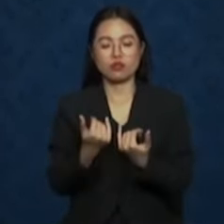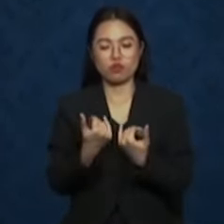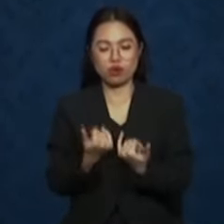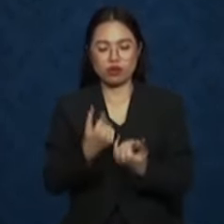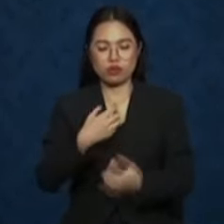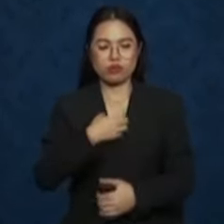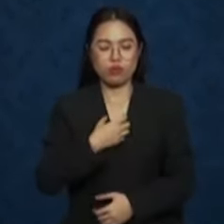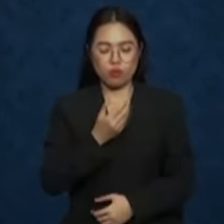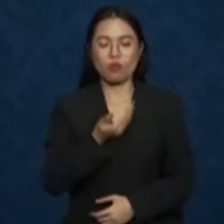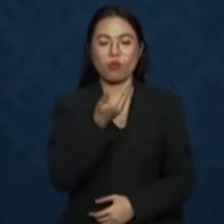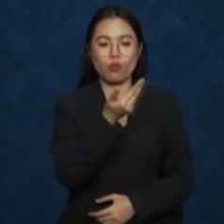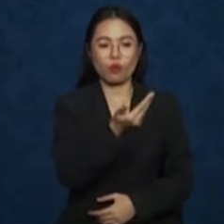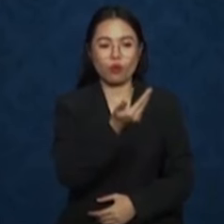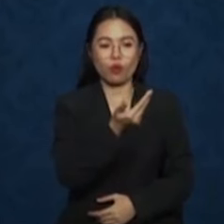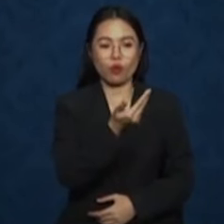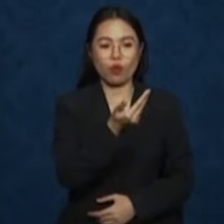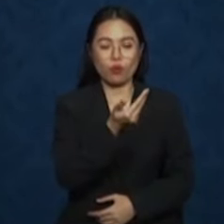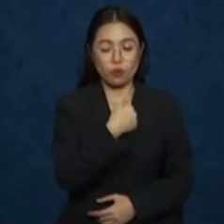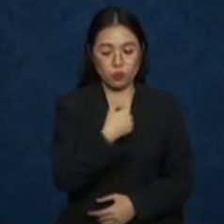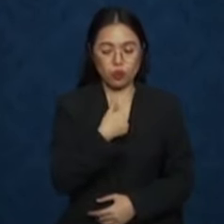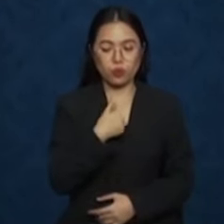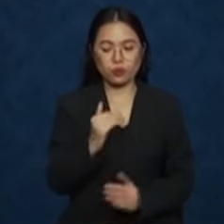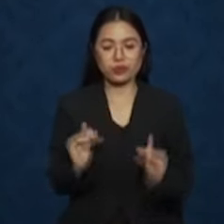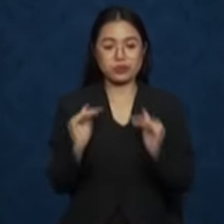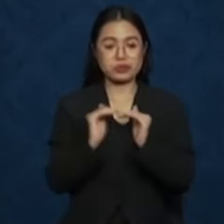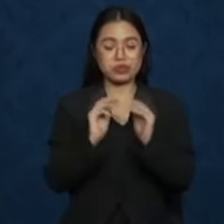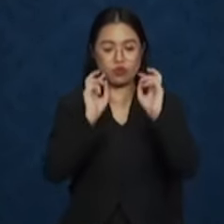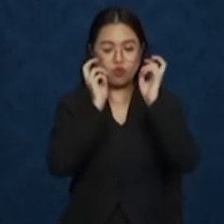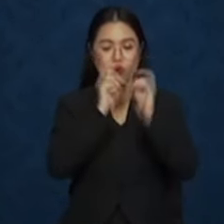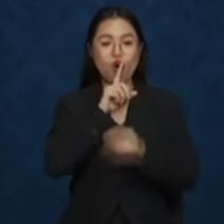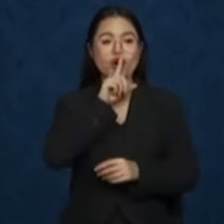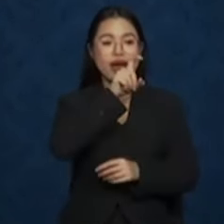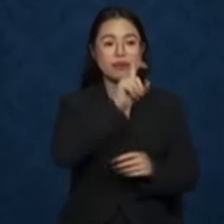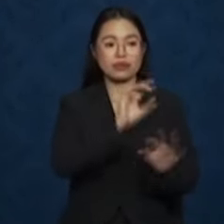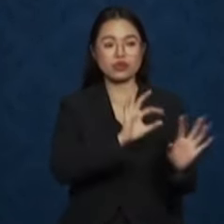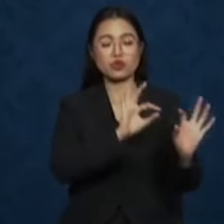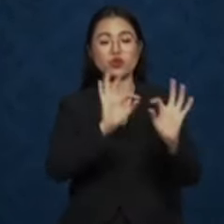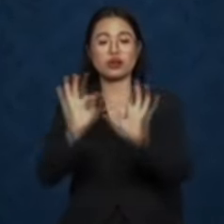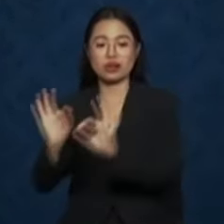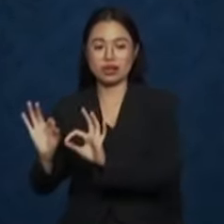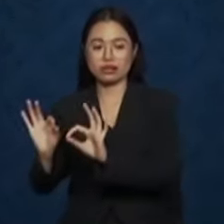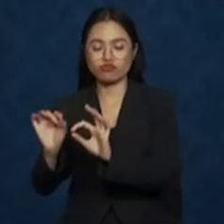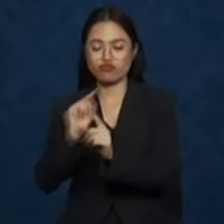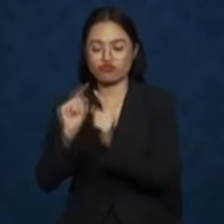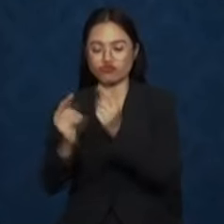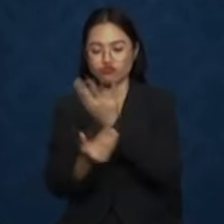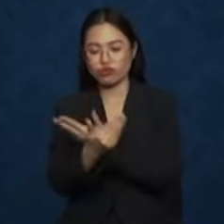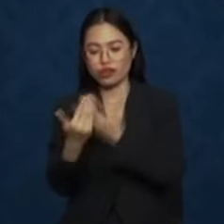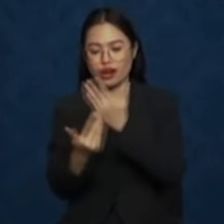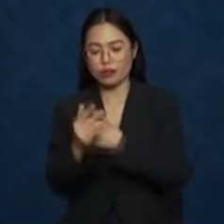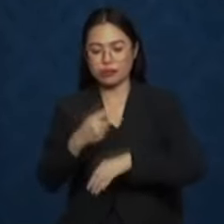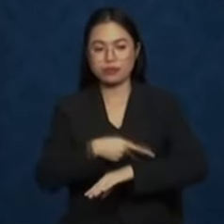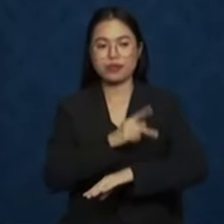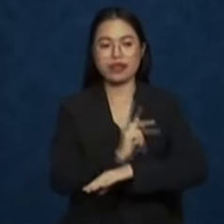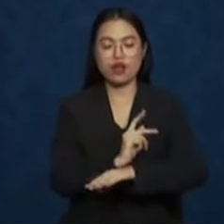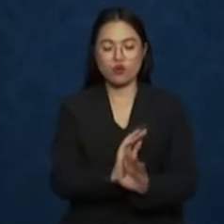ก็ขออนุญาตใช้สิทธิ์ในฐานะผู้ถามกระทู้ที่ถูกเลื่อนนะครับในการหารือกับทางท่านประธาน